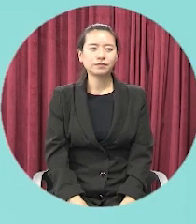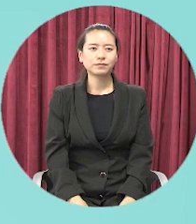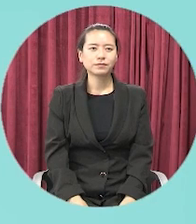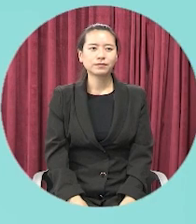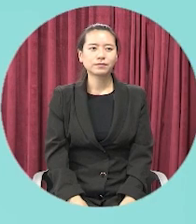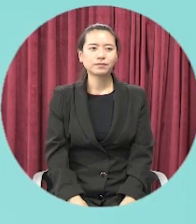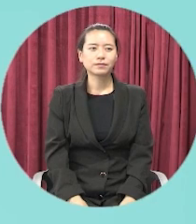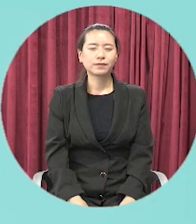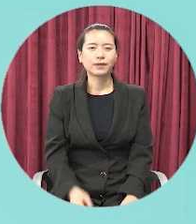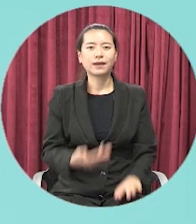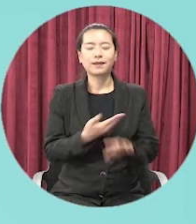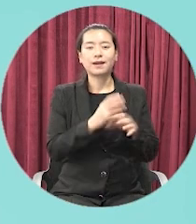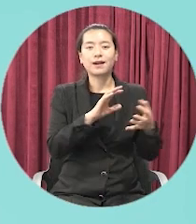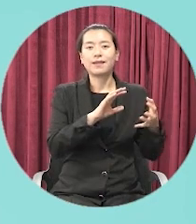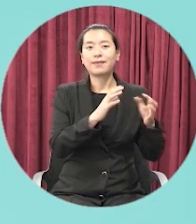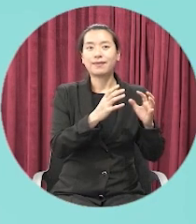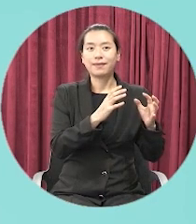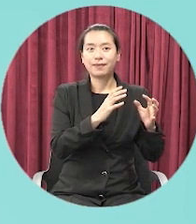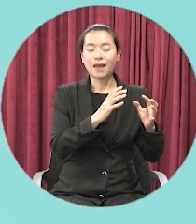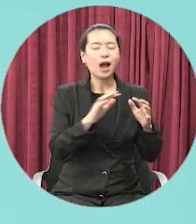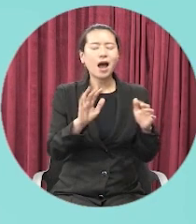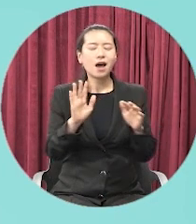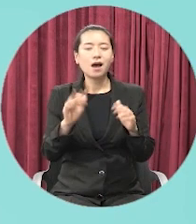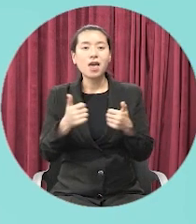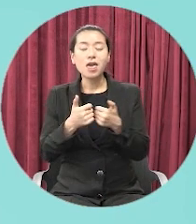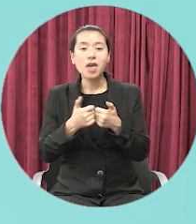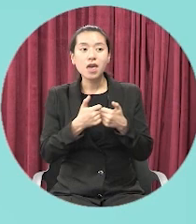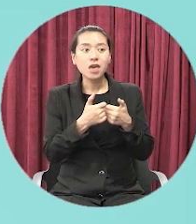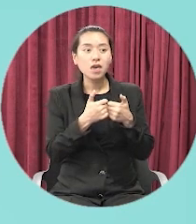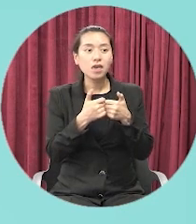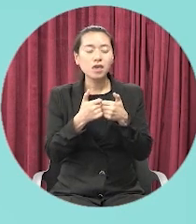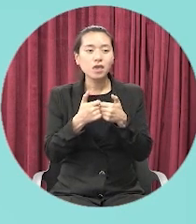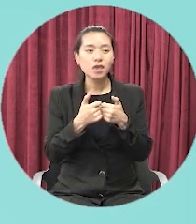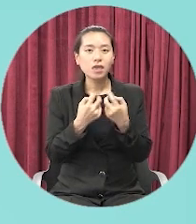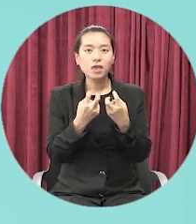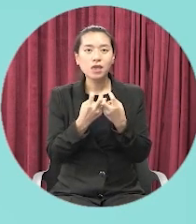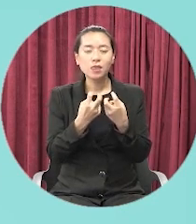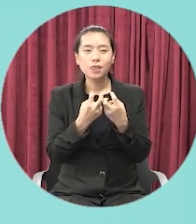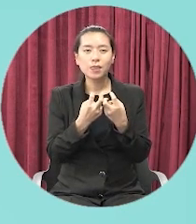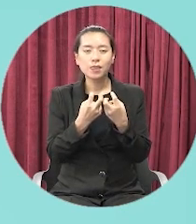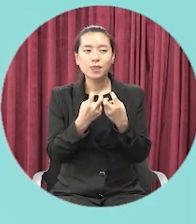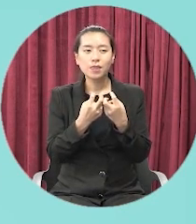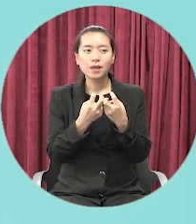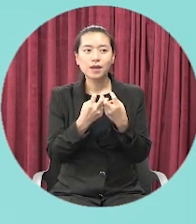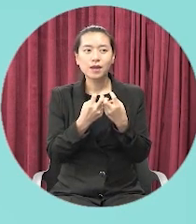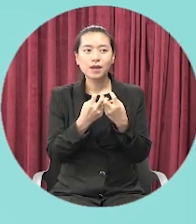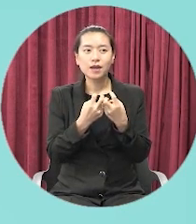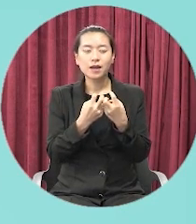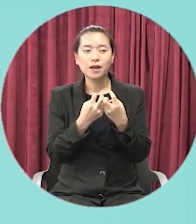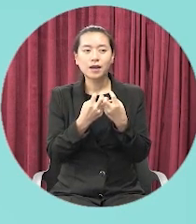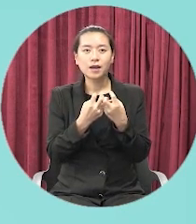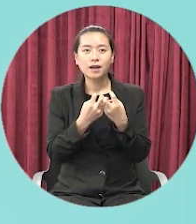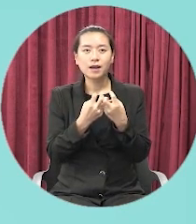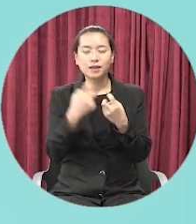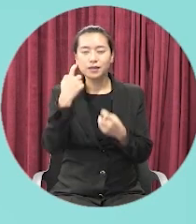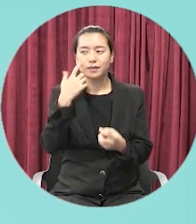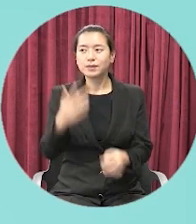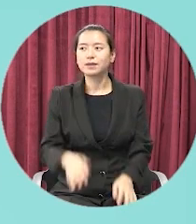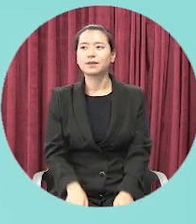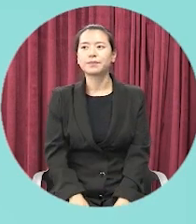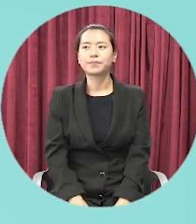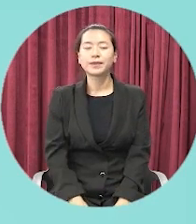4 해외 어떻게 진행 할 수 있어요 공급자로 해서 진행 하셔야 될 것 같은데요